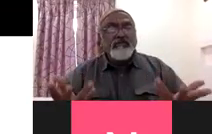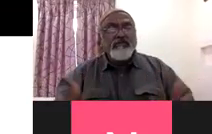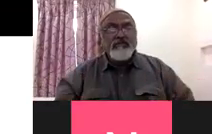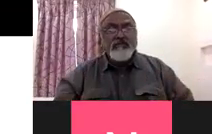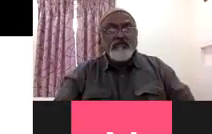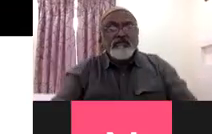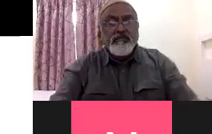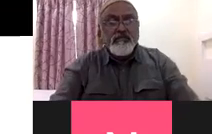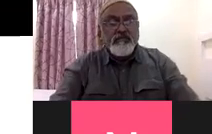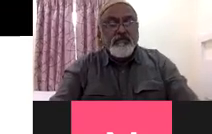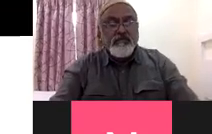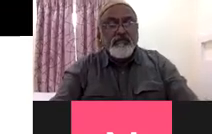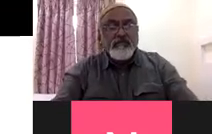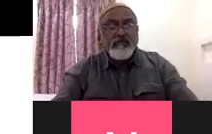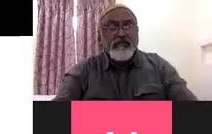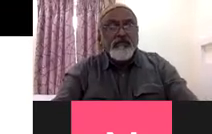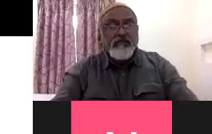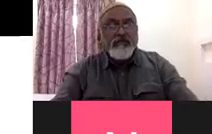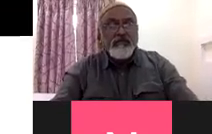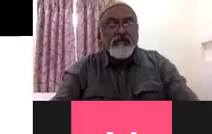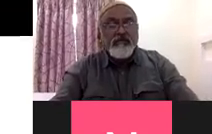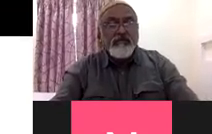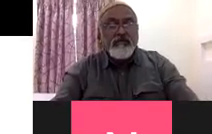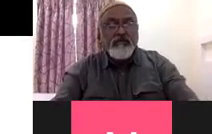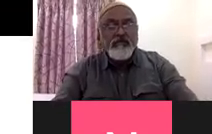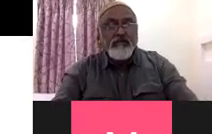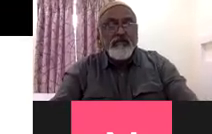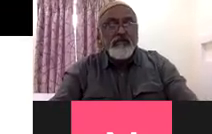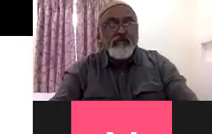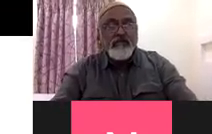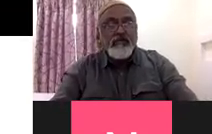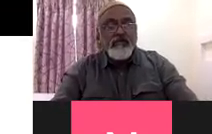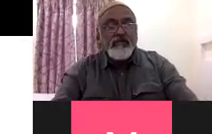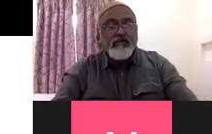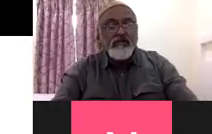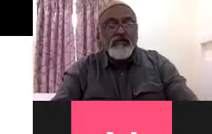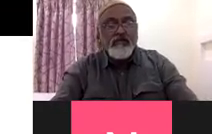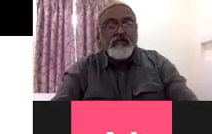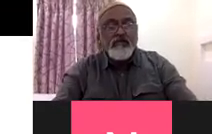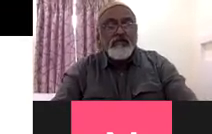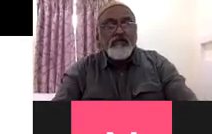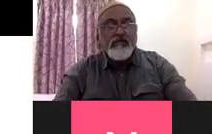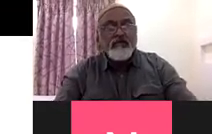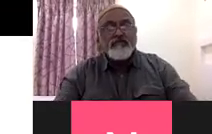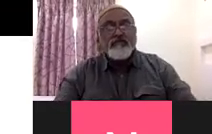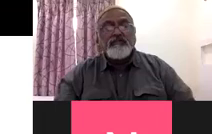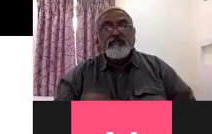इसका हम थोड़ा सा बाद में और विस्तार में बात करेंगे जब एम्प्लॉयमेंट की बात करेंगे. आपने कहा कि डेस्क वर्क